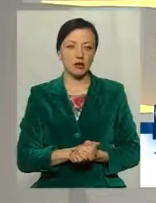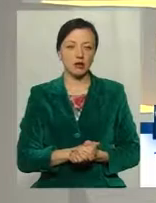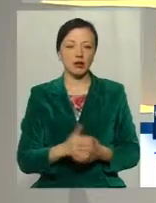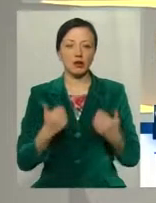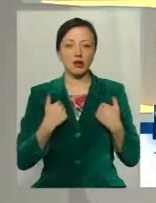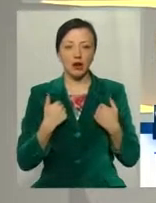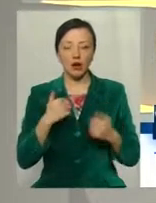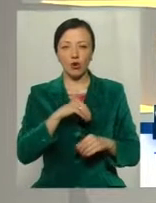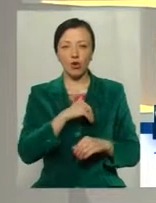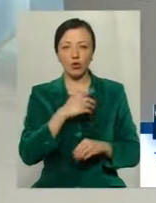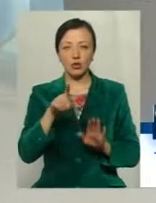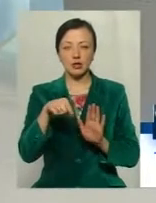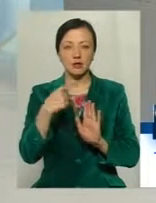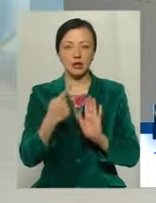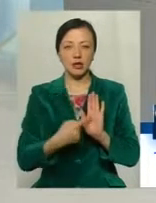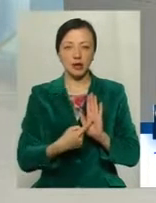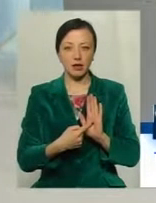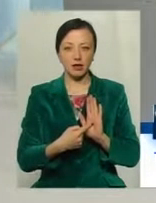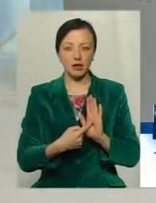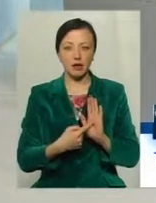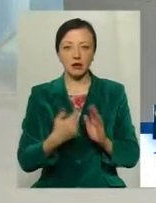охорону здоров'я.